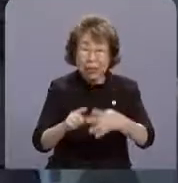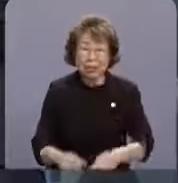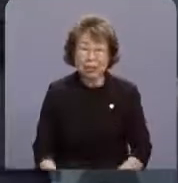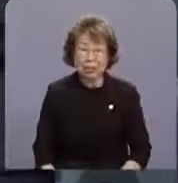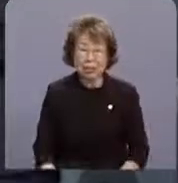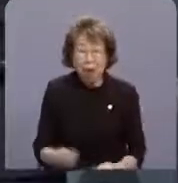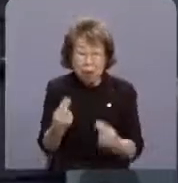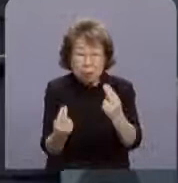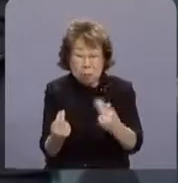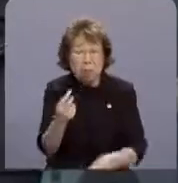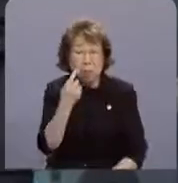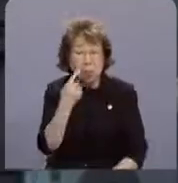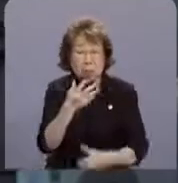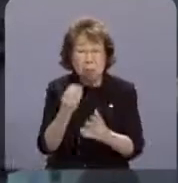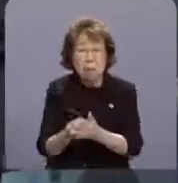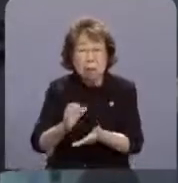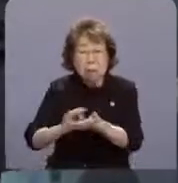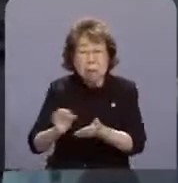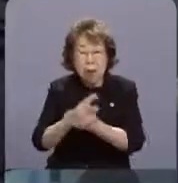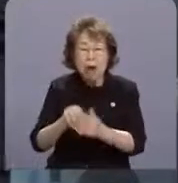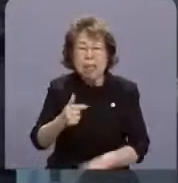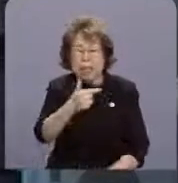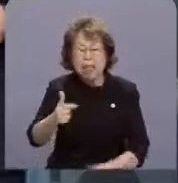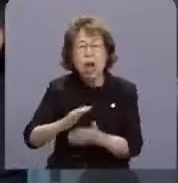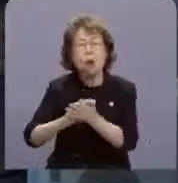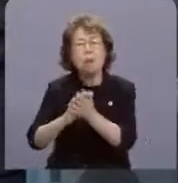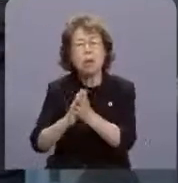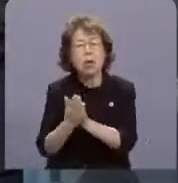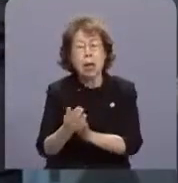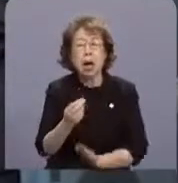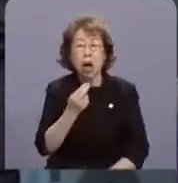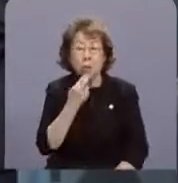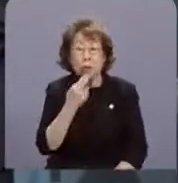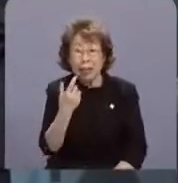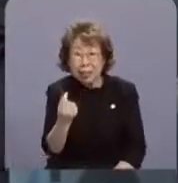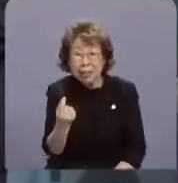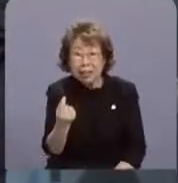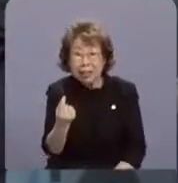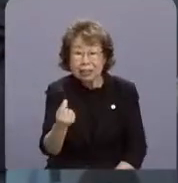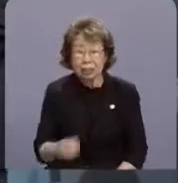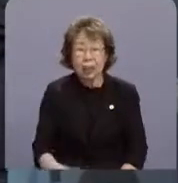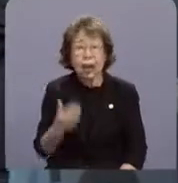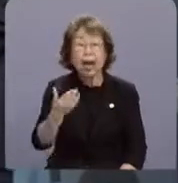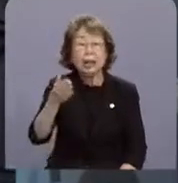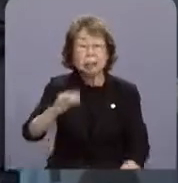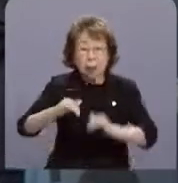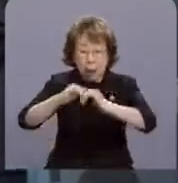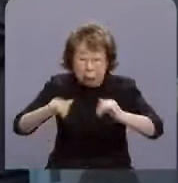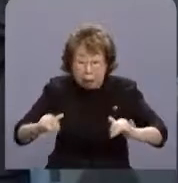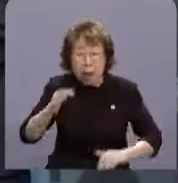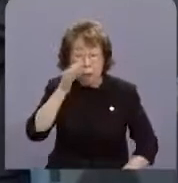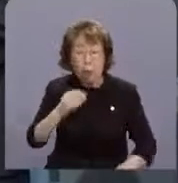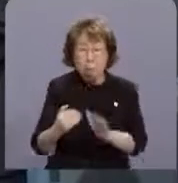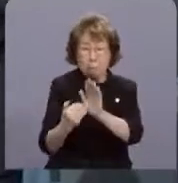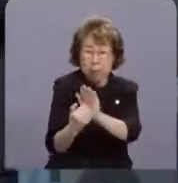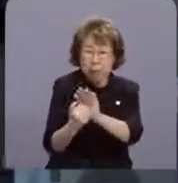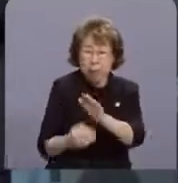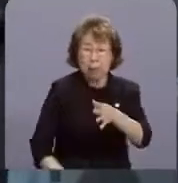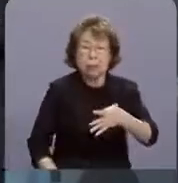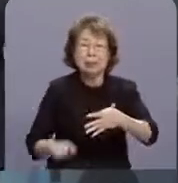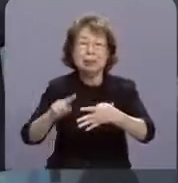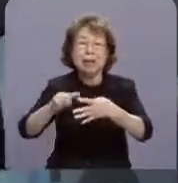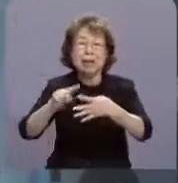2 데이터 상으로는 매출에 큰 변화가 얻는 것으로 보입니다 하지만 방역 최고 단계인 거리두기